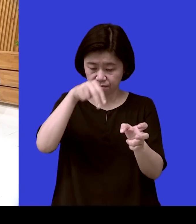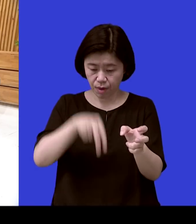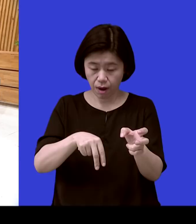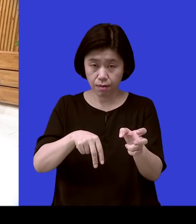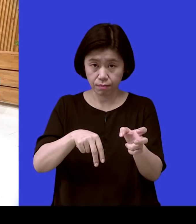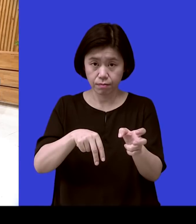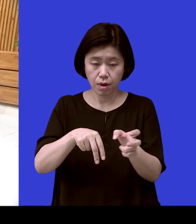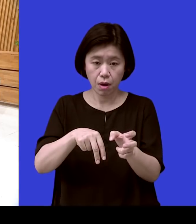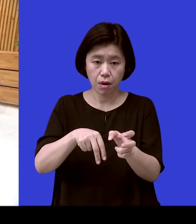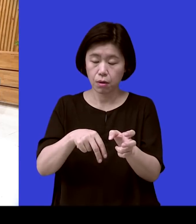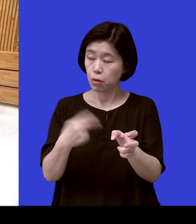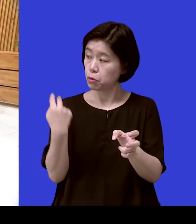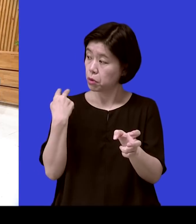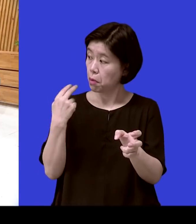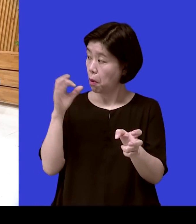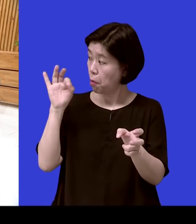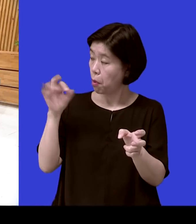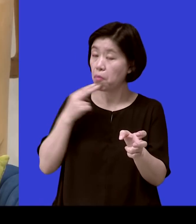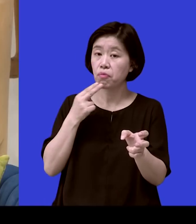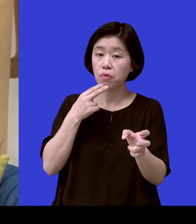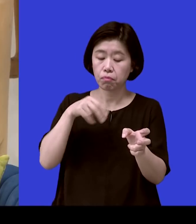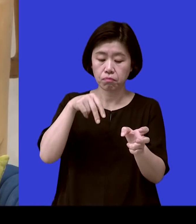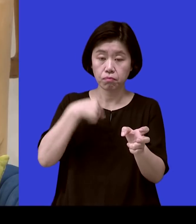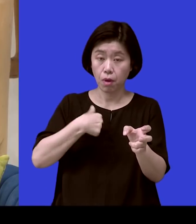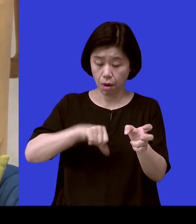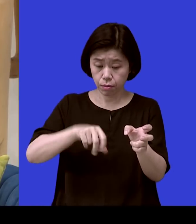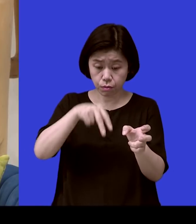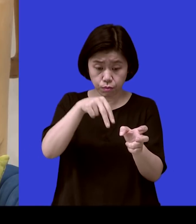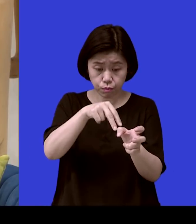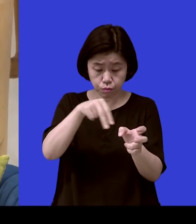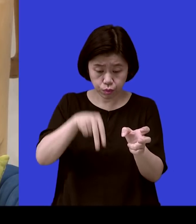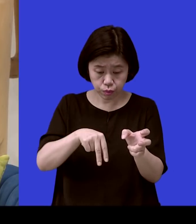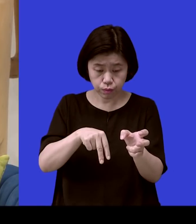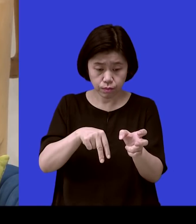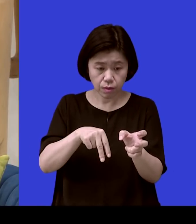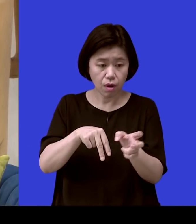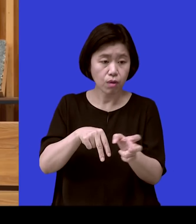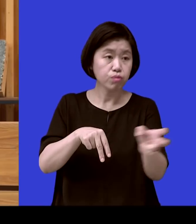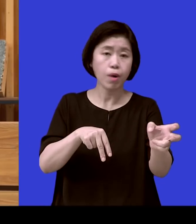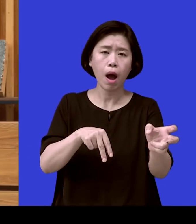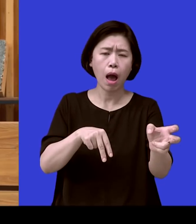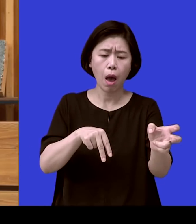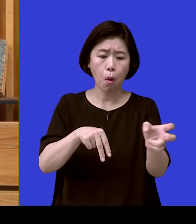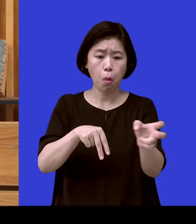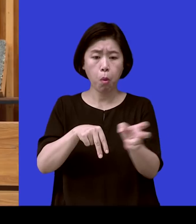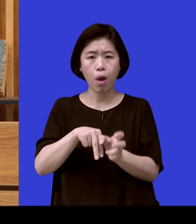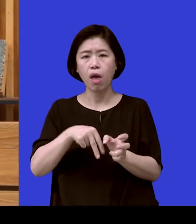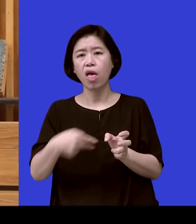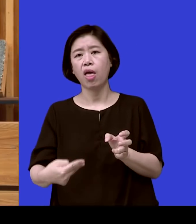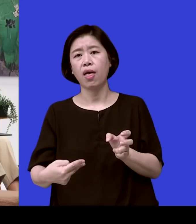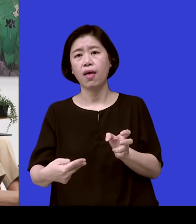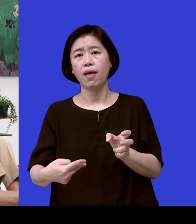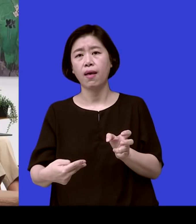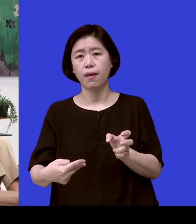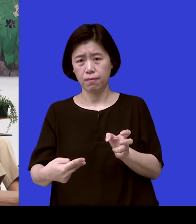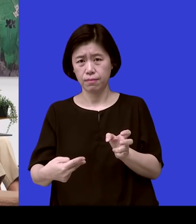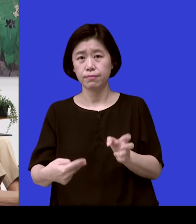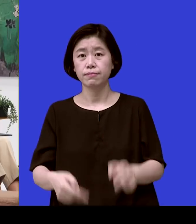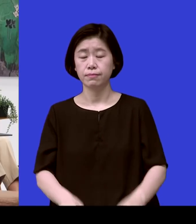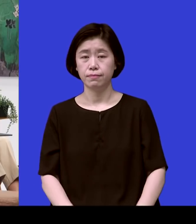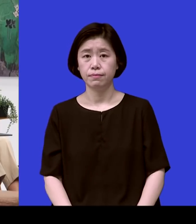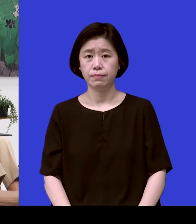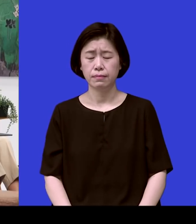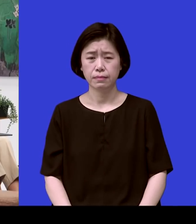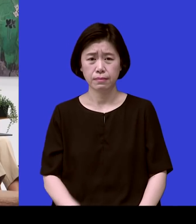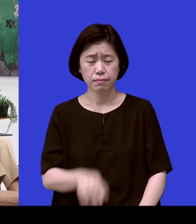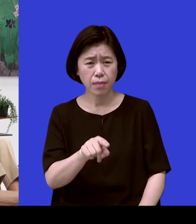쭉 뒤로 백을 하면서 아이를 치신 거고 그랬는데 제가 믿을